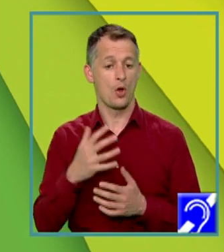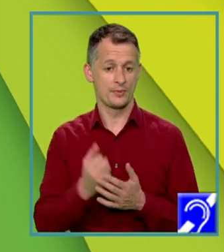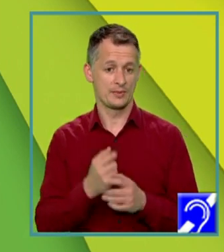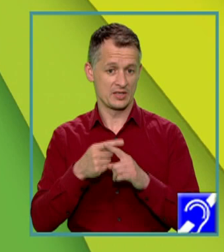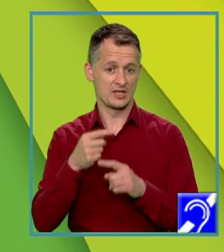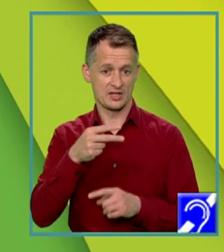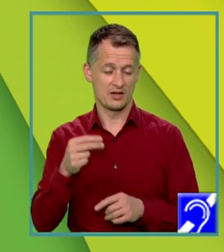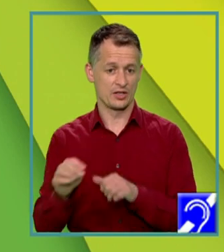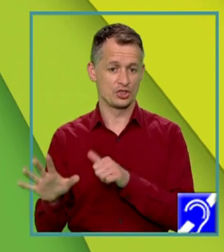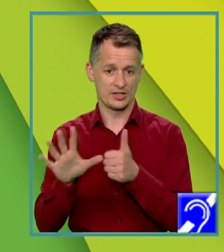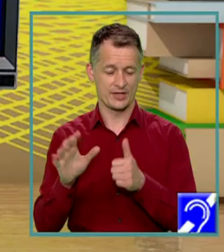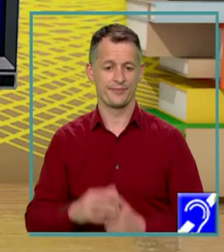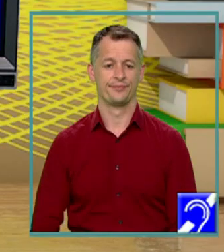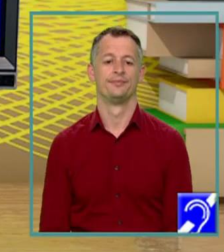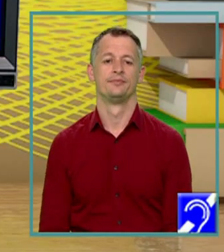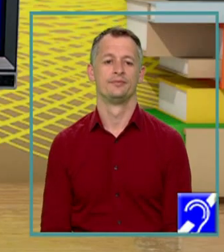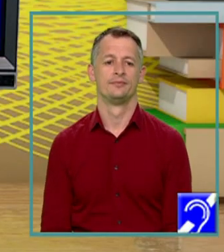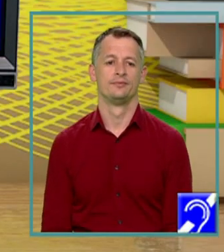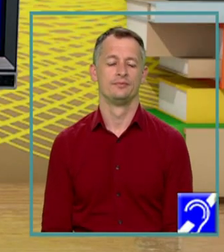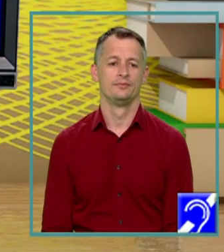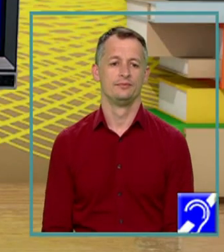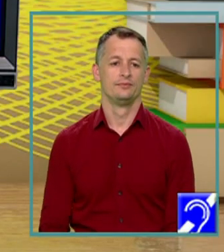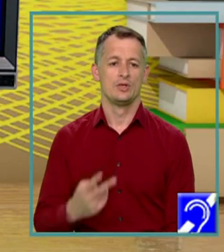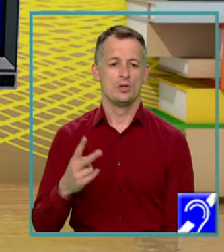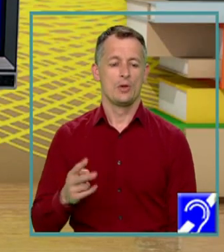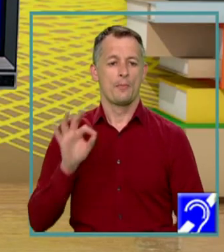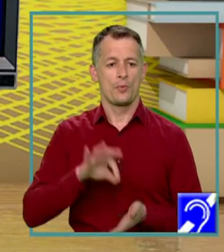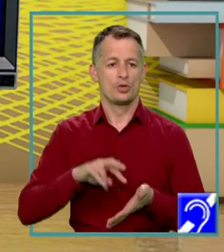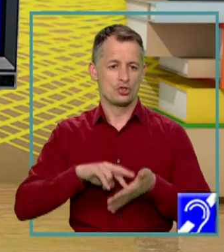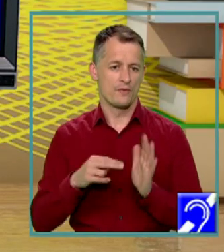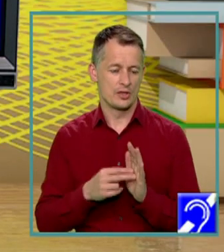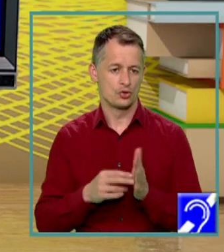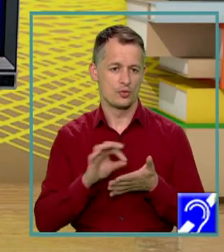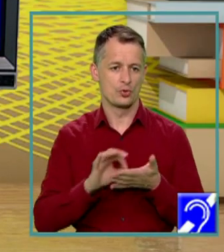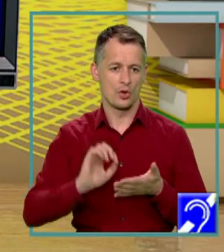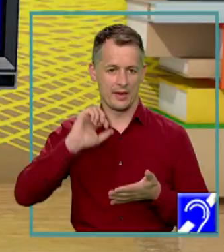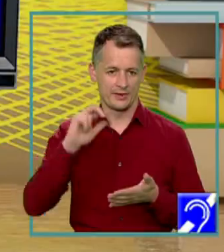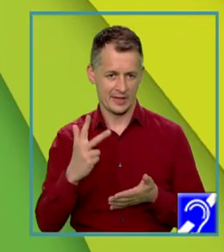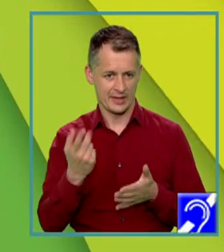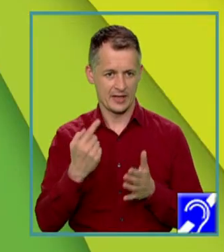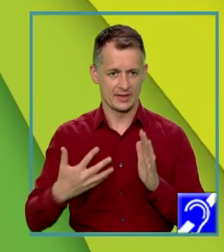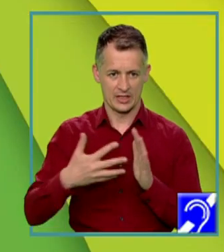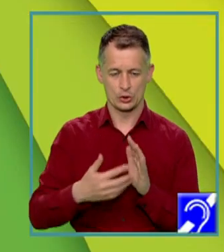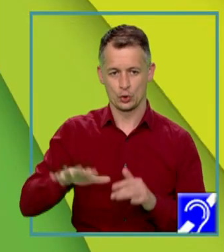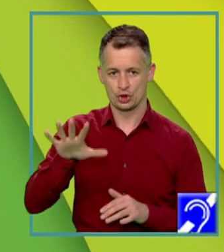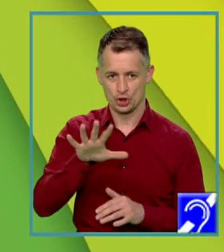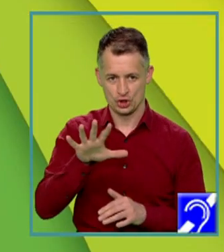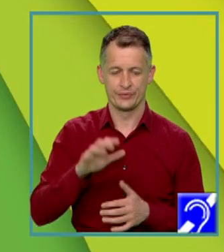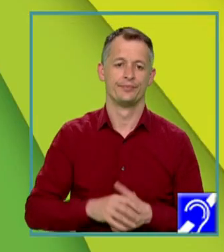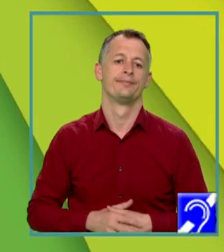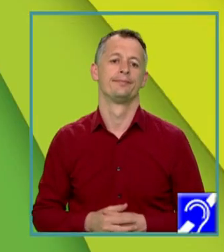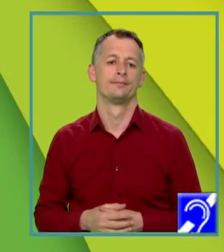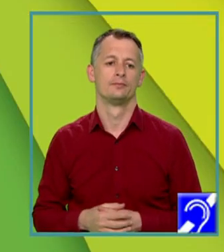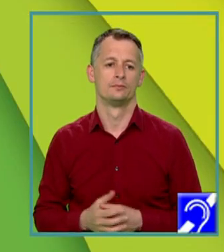x egal cu șase în continuare vă propun să rezolvăm subiectul al treilea din testul 5 de antrenament